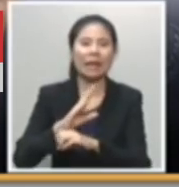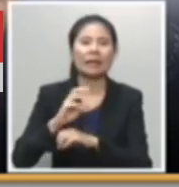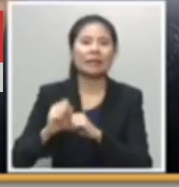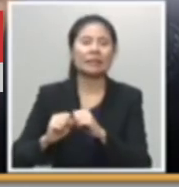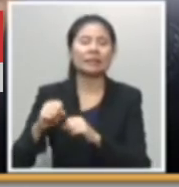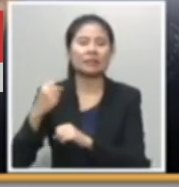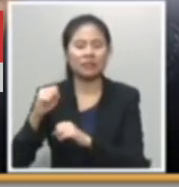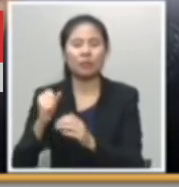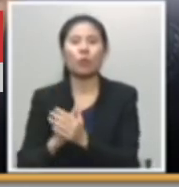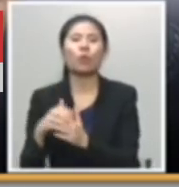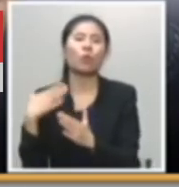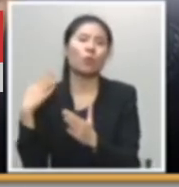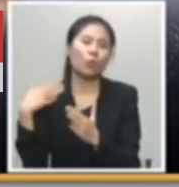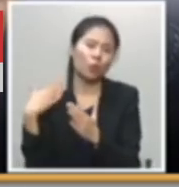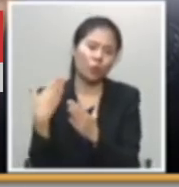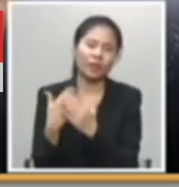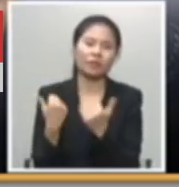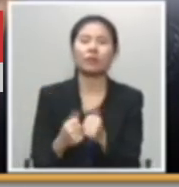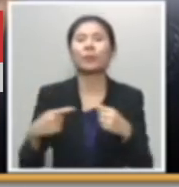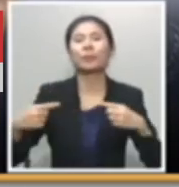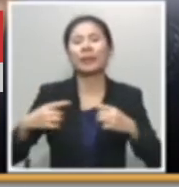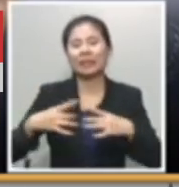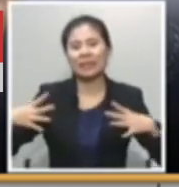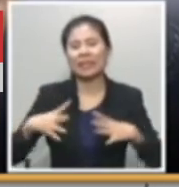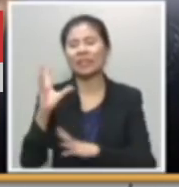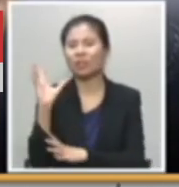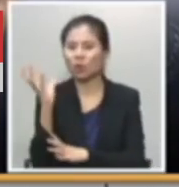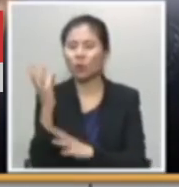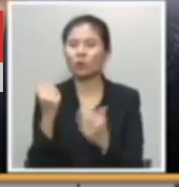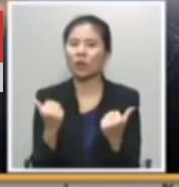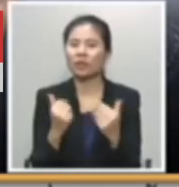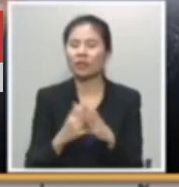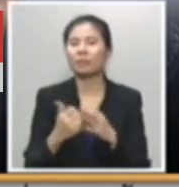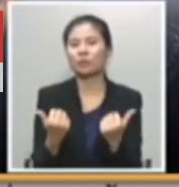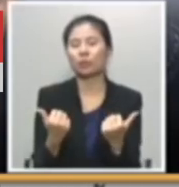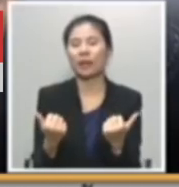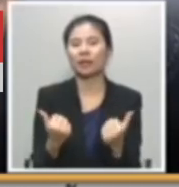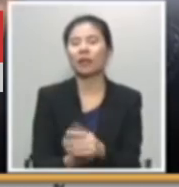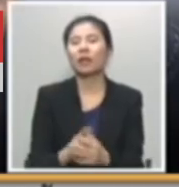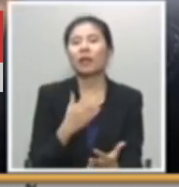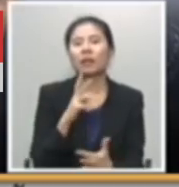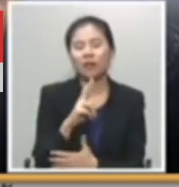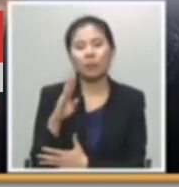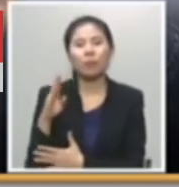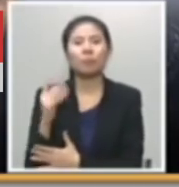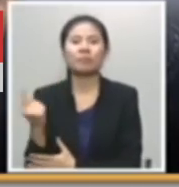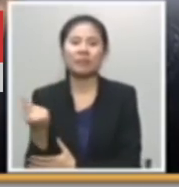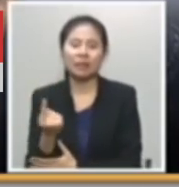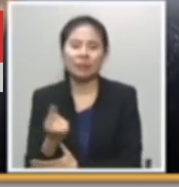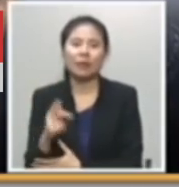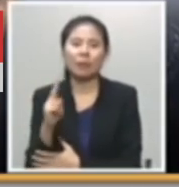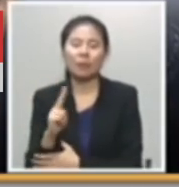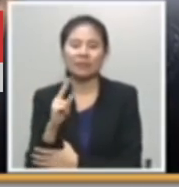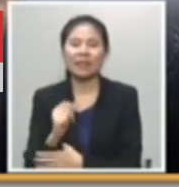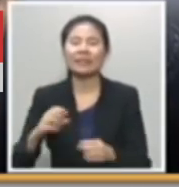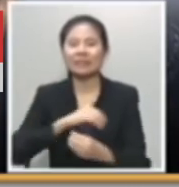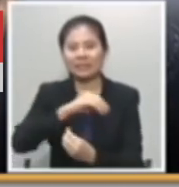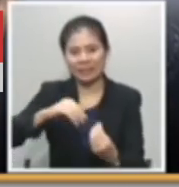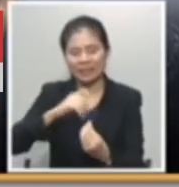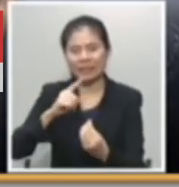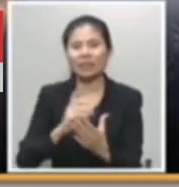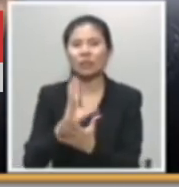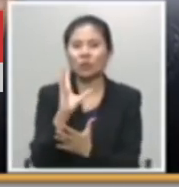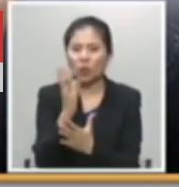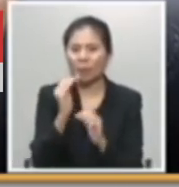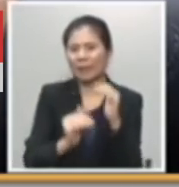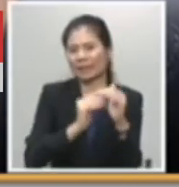มันไม่ทันยุคทันสมัยโลกมันเปลี่ยนไปทั้งเยอะแล้วท่านยังไปเอาระบบเดิมมาใช้ย้ำลอยโดนเศรษฐกิจภัยพังพินาศห